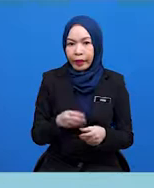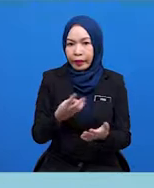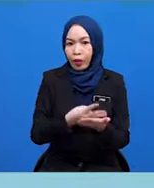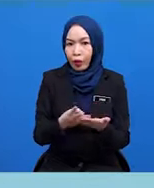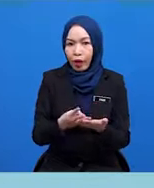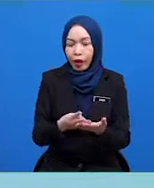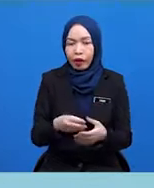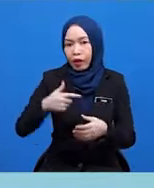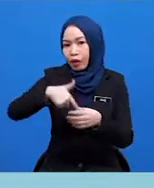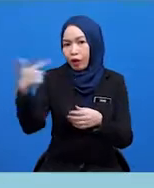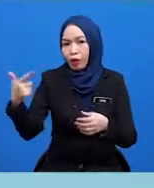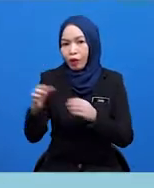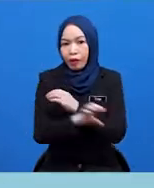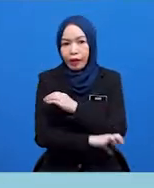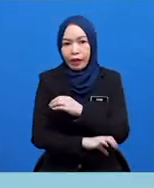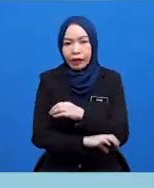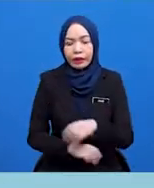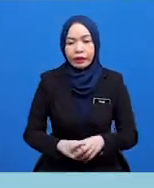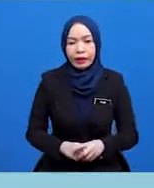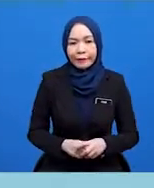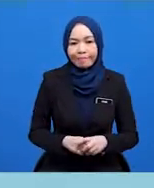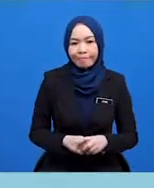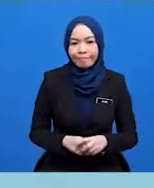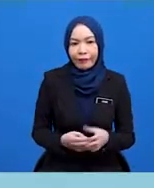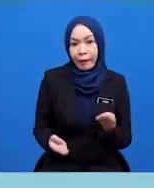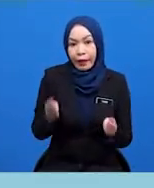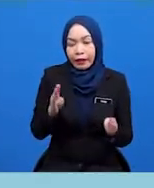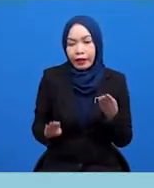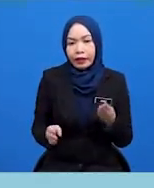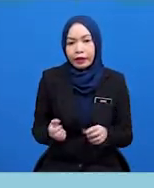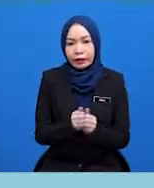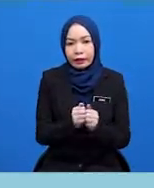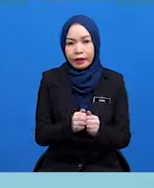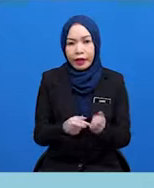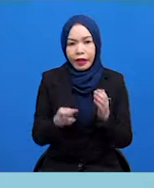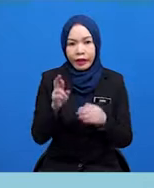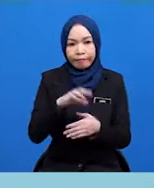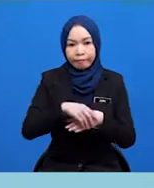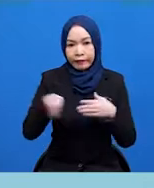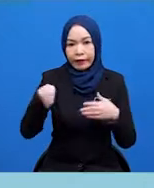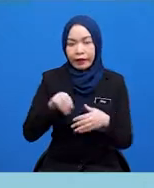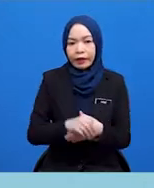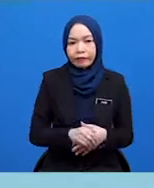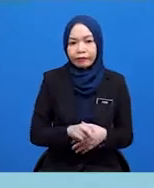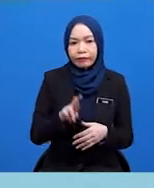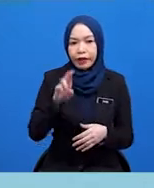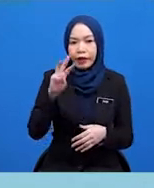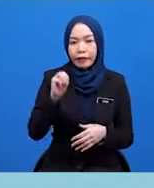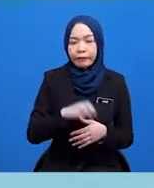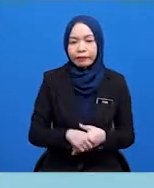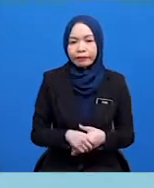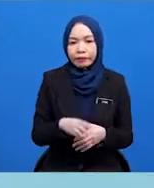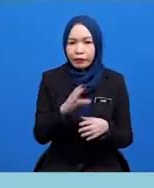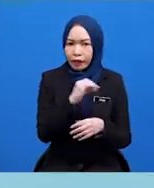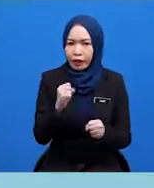nilainya berbanding dengan ringgit Malaysia. Kedua, menyediakan peluang pekerjaan kepada